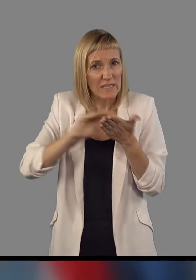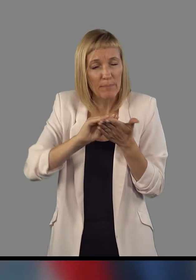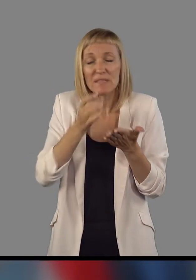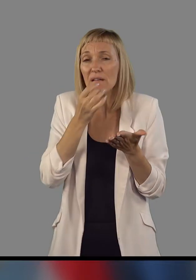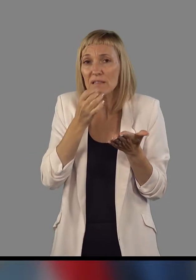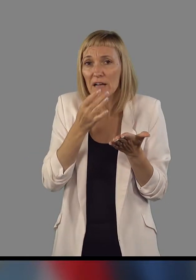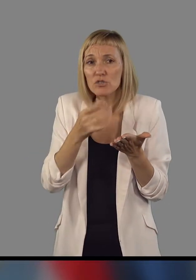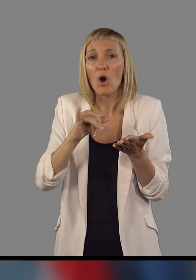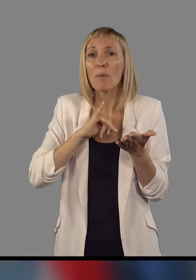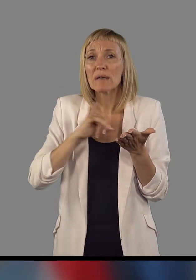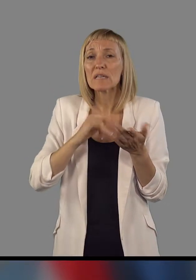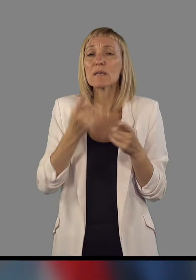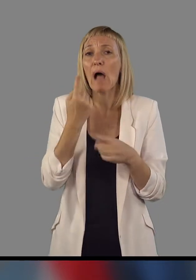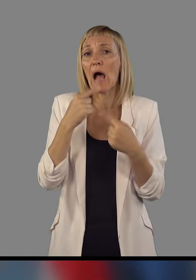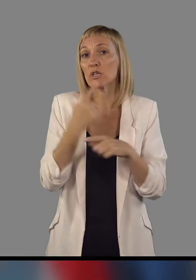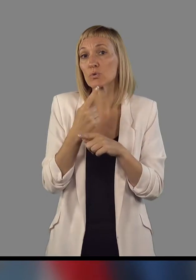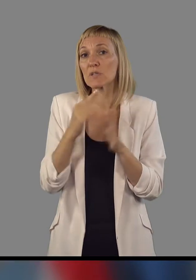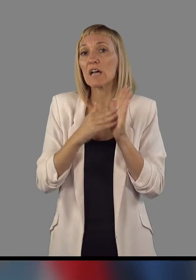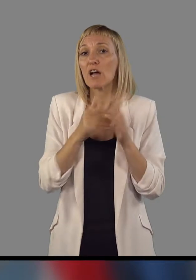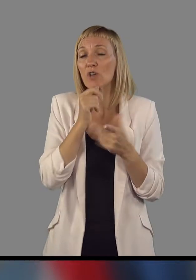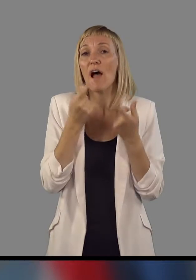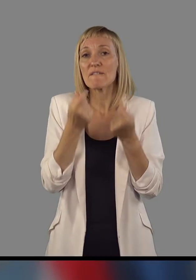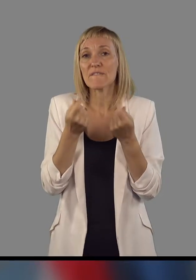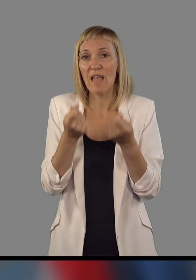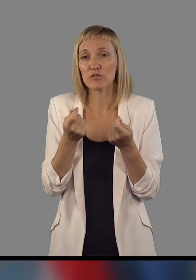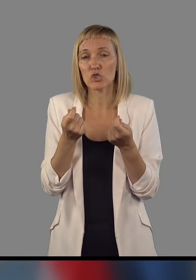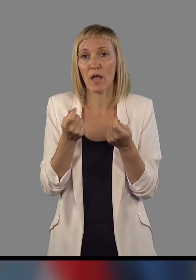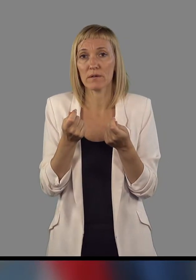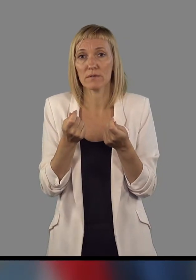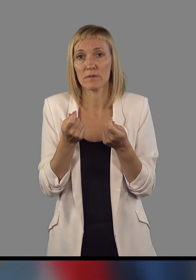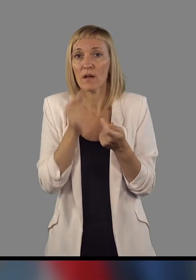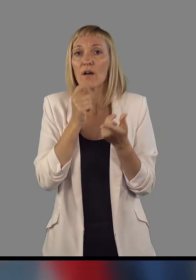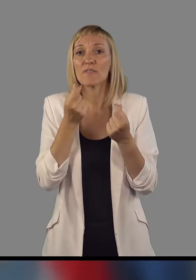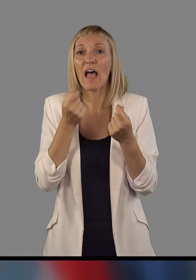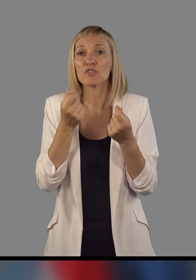bodo? Ste to definirali bolj natančno, pa zanima me že, če je tudi kakšen